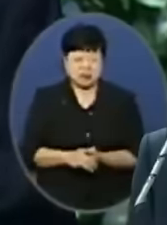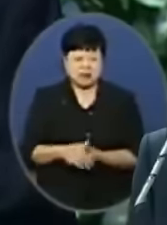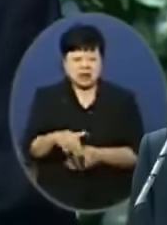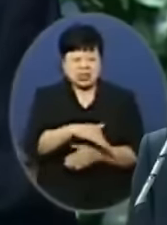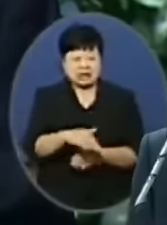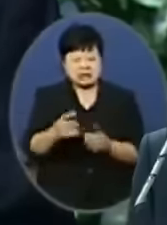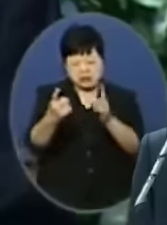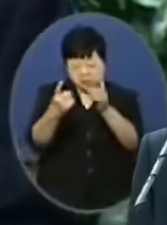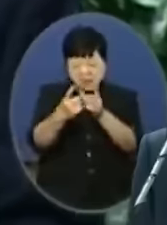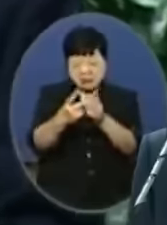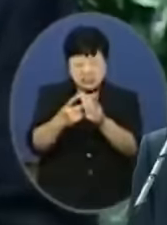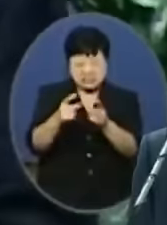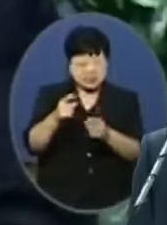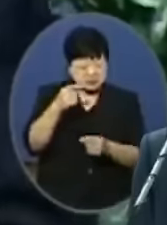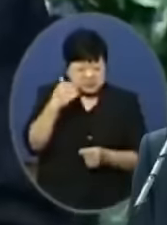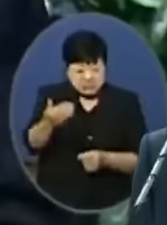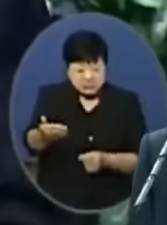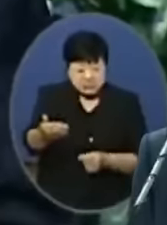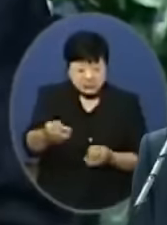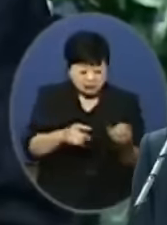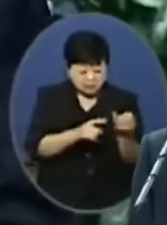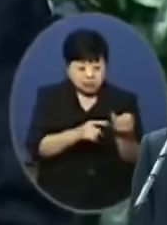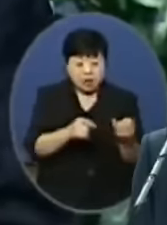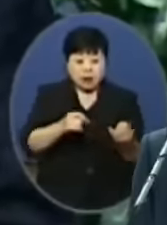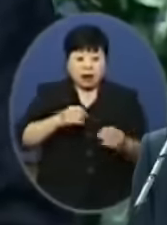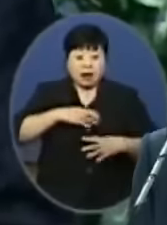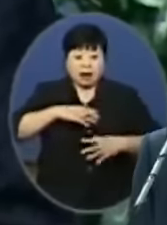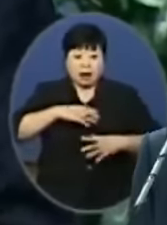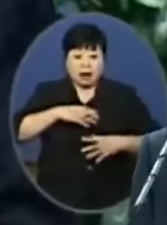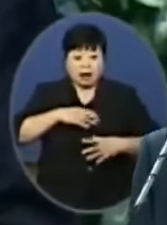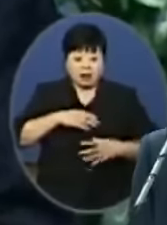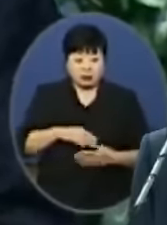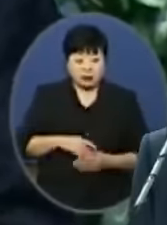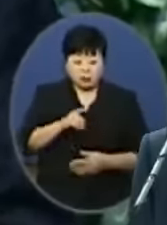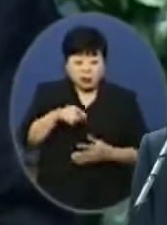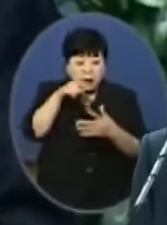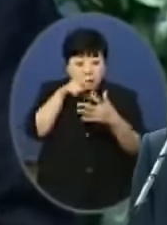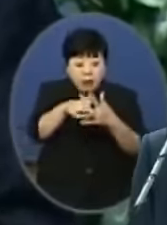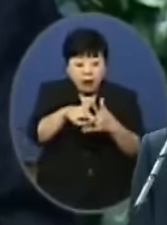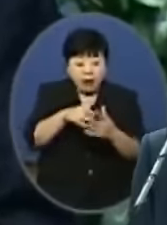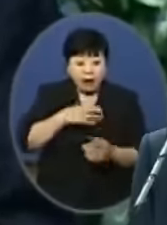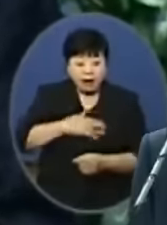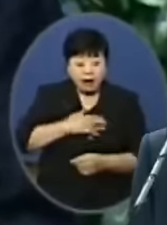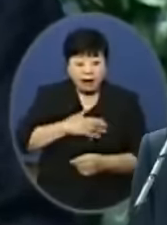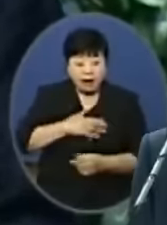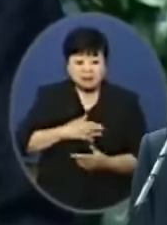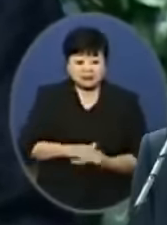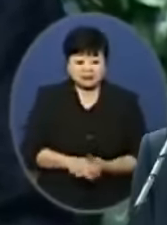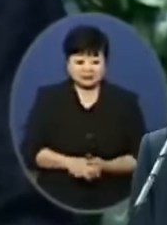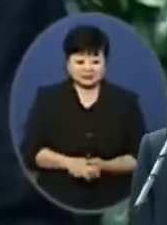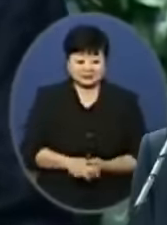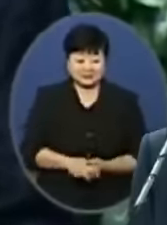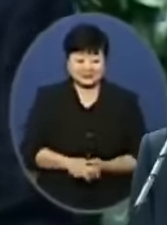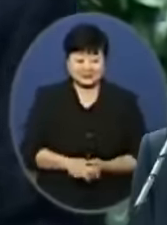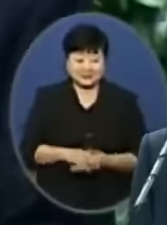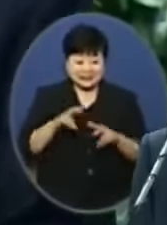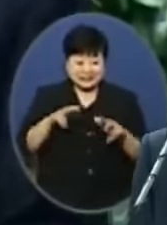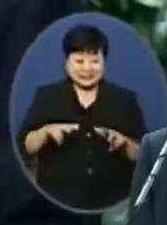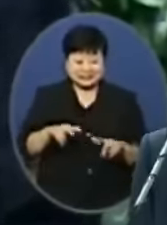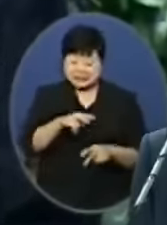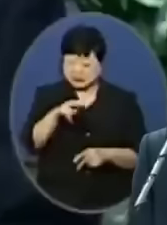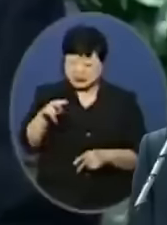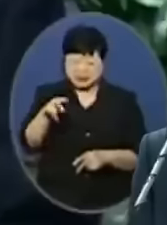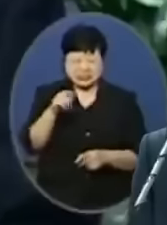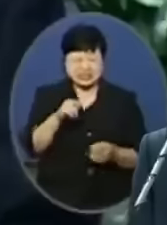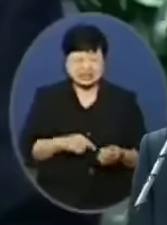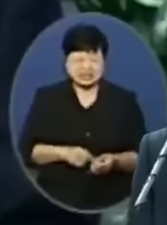가다 만나서 살자니까 깜짝 놀랐어. 아니 당신 내 형편을 어떻게 그렇게 잘 아오? 이제 가만 보니까